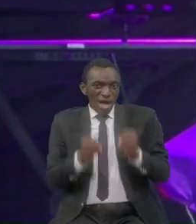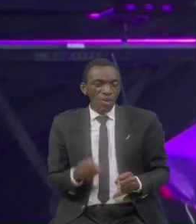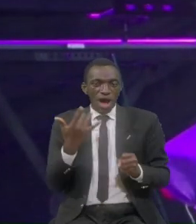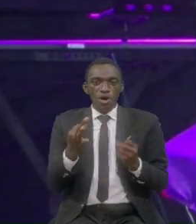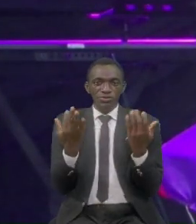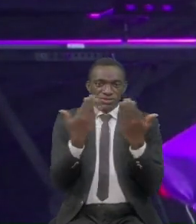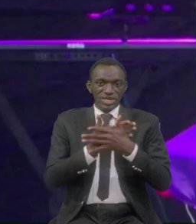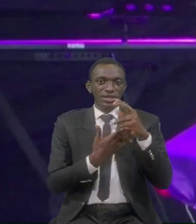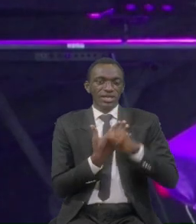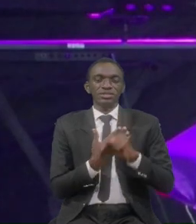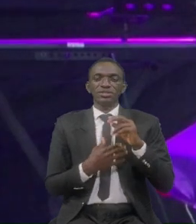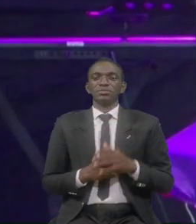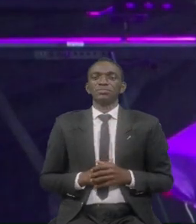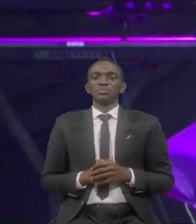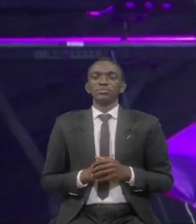darkness. He